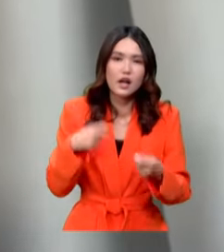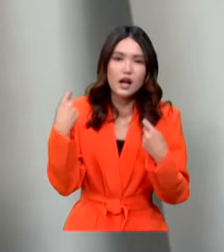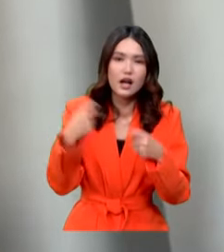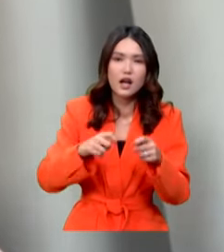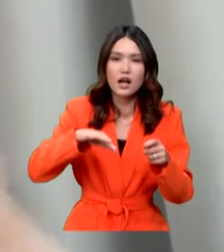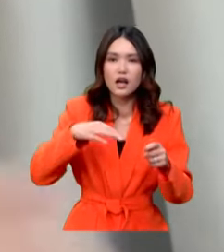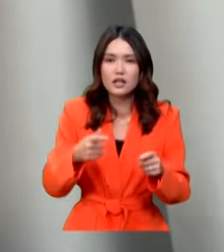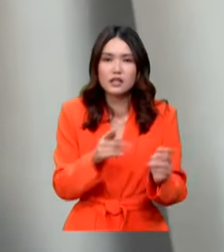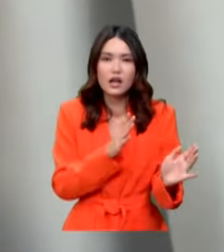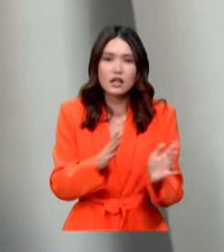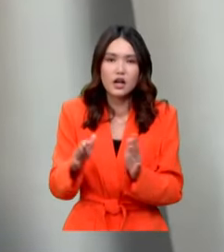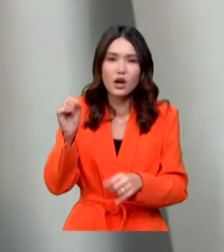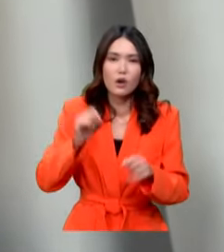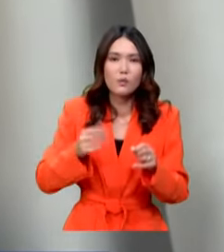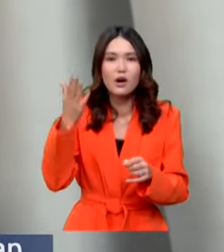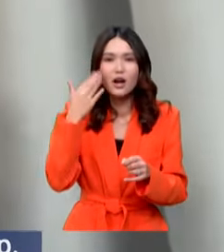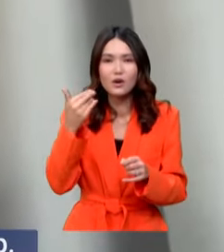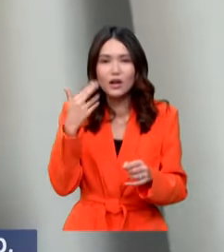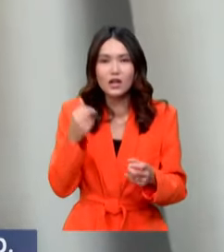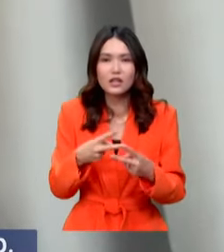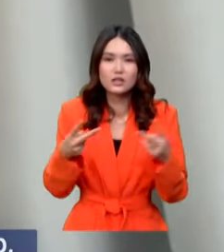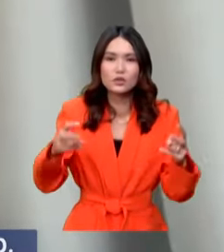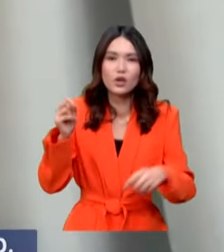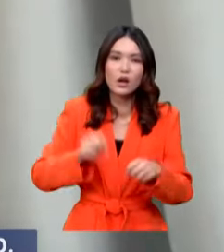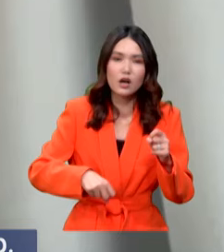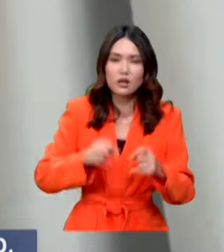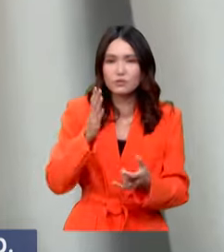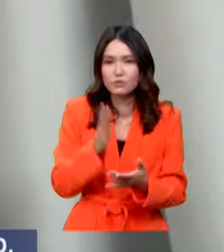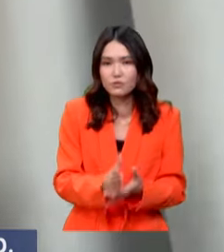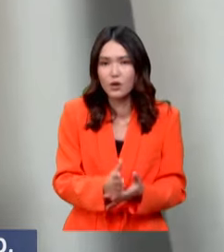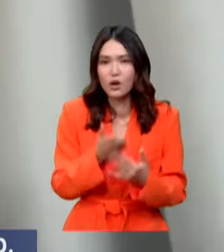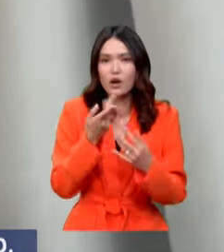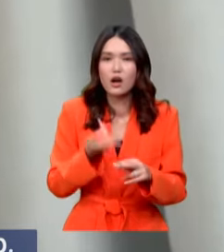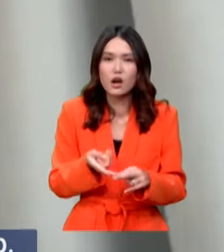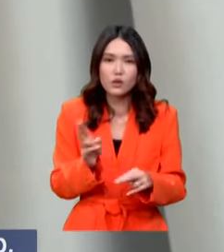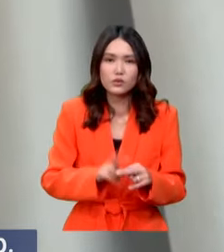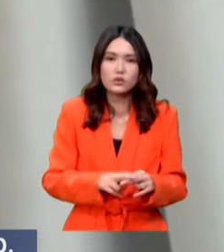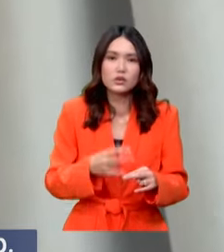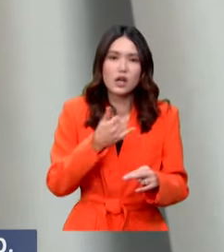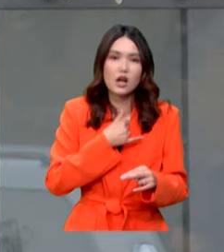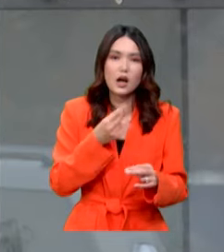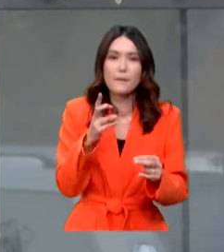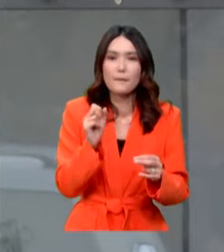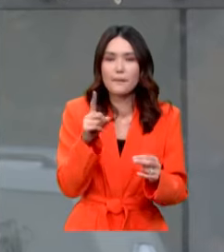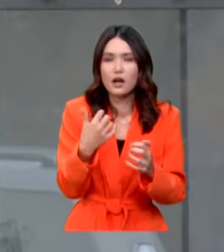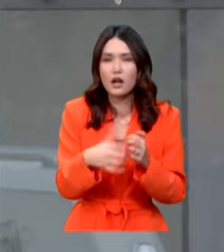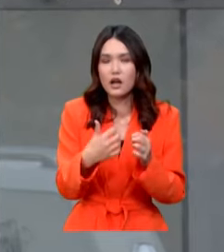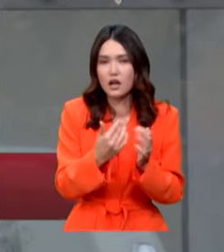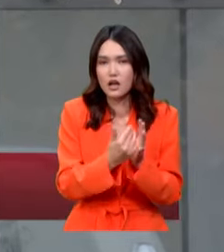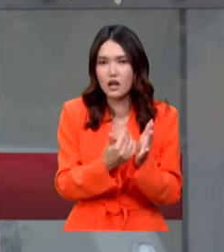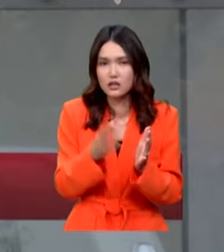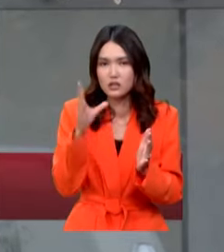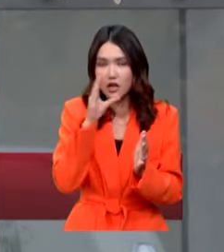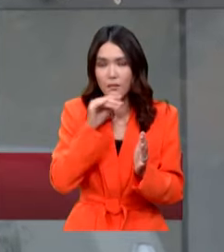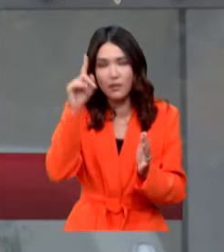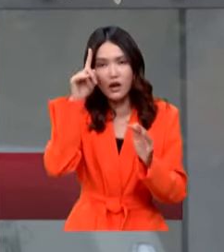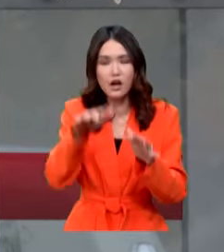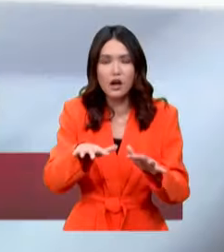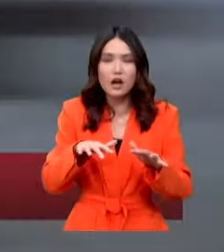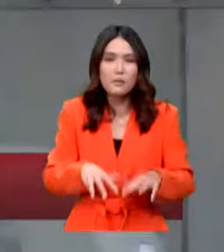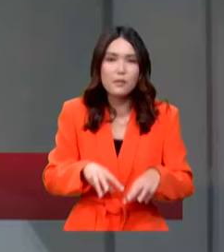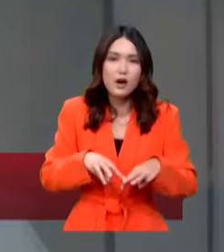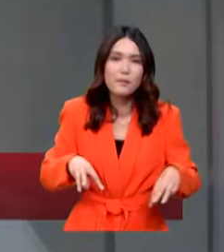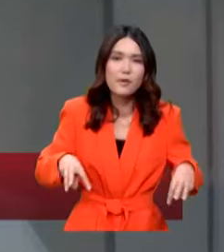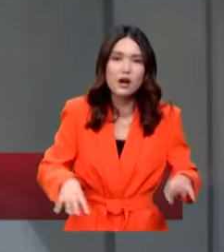видим дисбаланс. Его нужно выровнять, его можно выровнять легко. Ну и третье, это повышение базовой ставки. Ал парламенті мәжілісінің